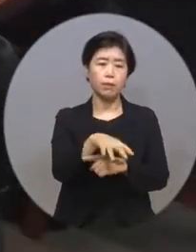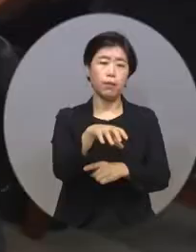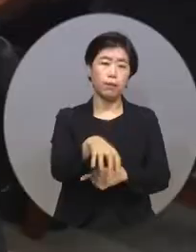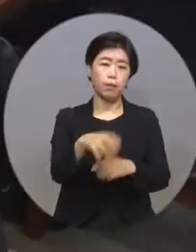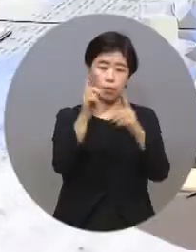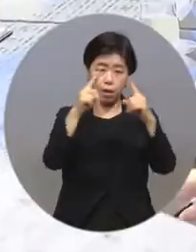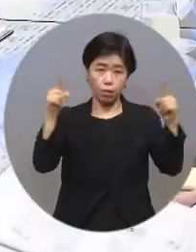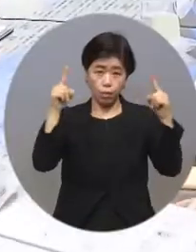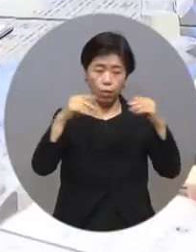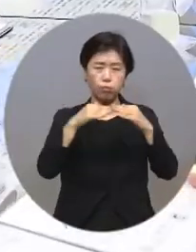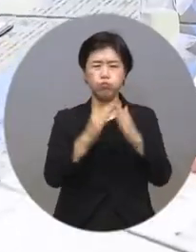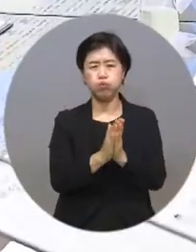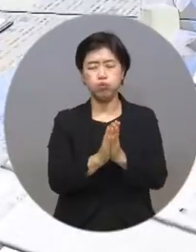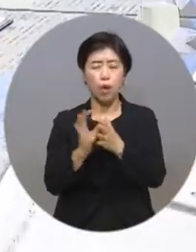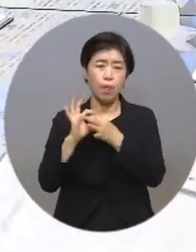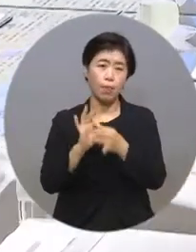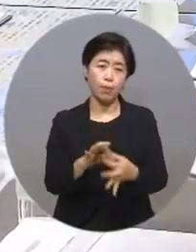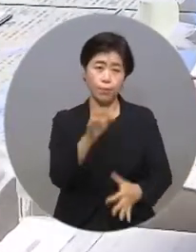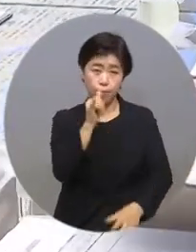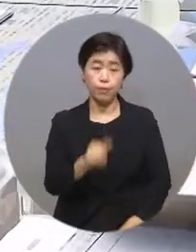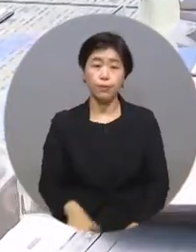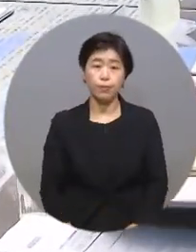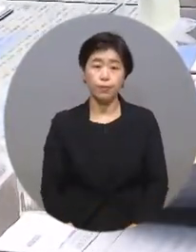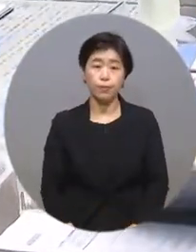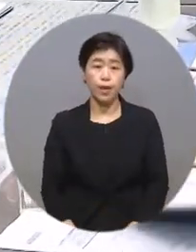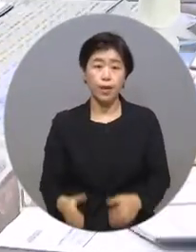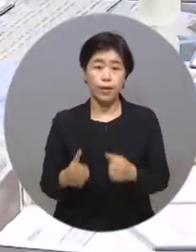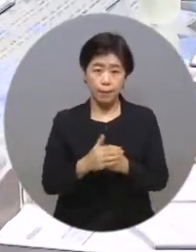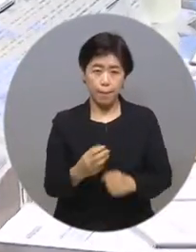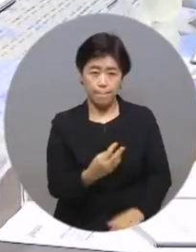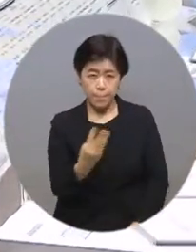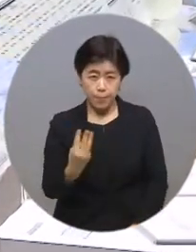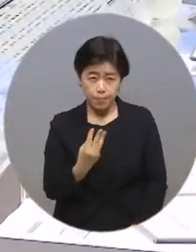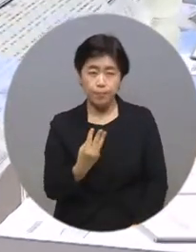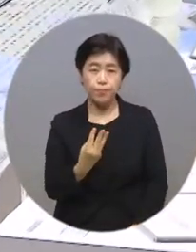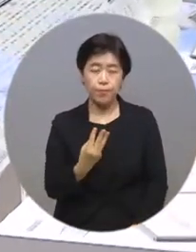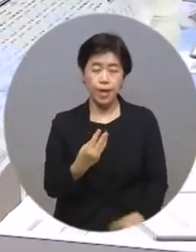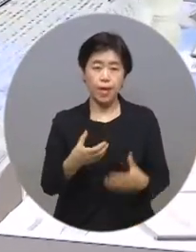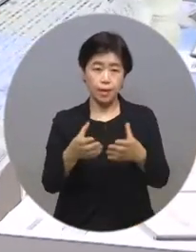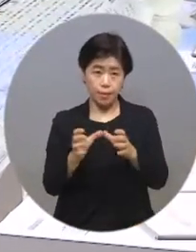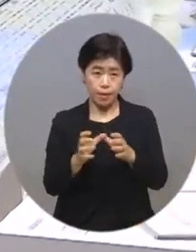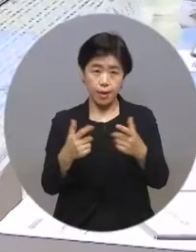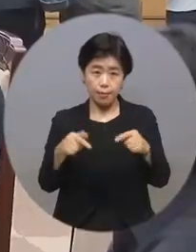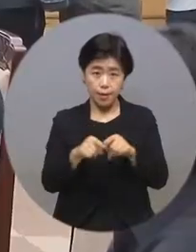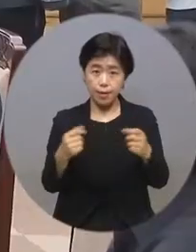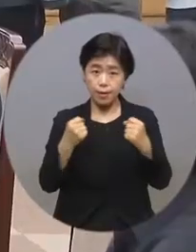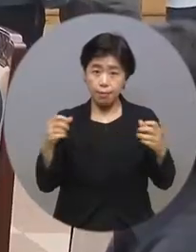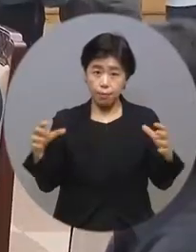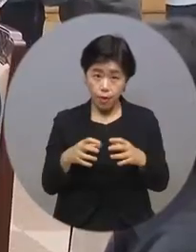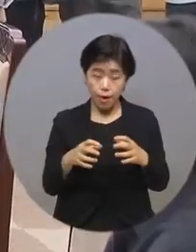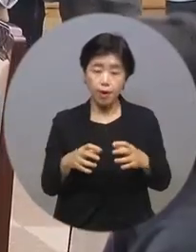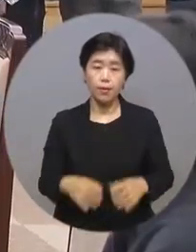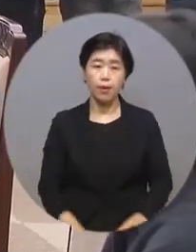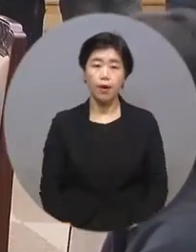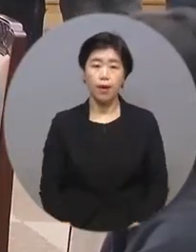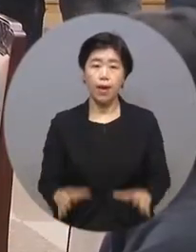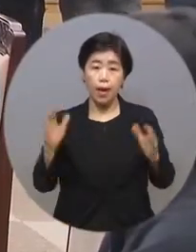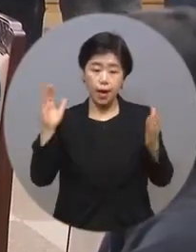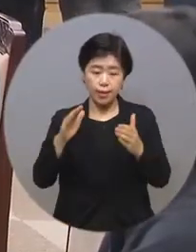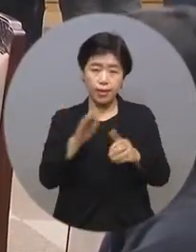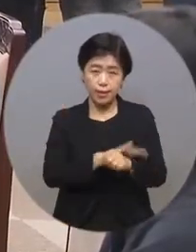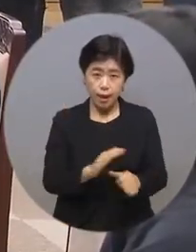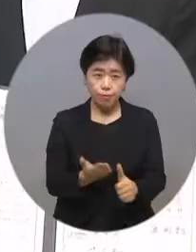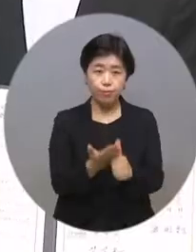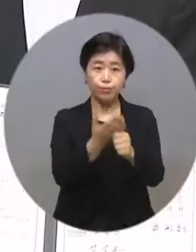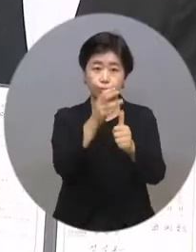있습니다. 도와 교육청, 대학이 원팀이 되어 특화된 인재를 배출하고 초중등교육부터